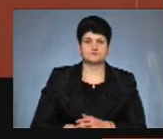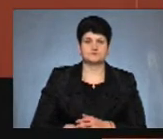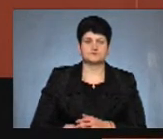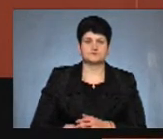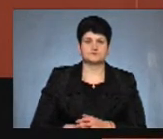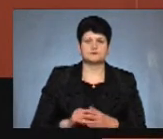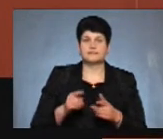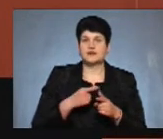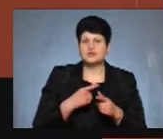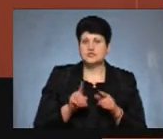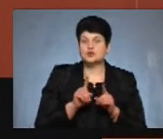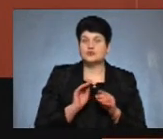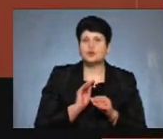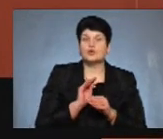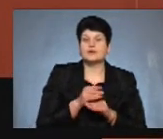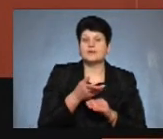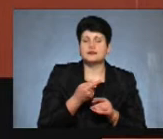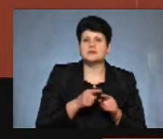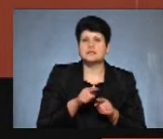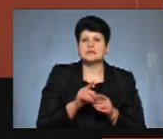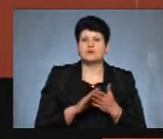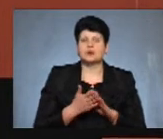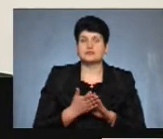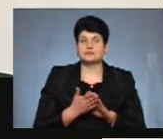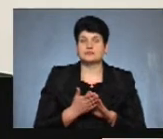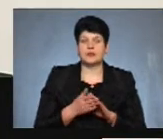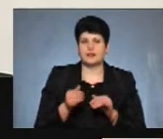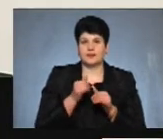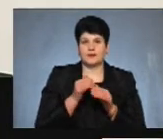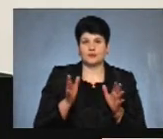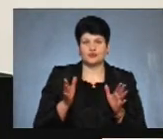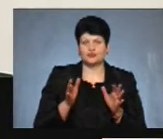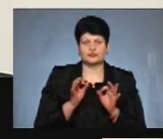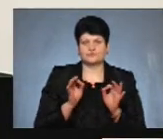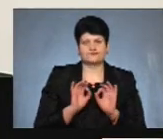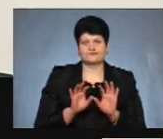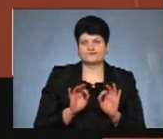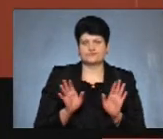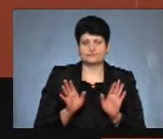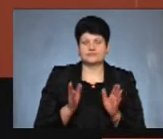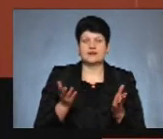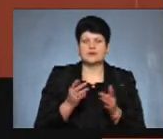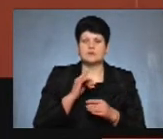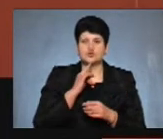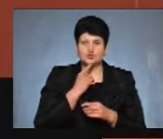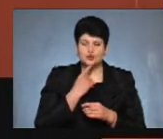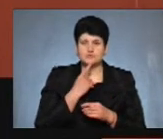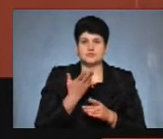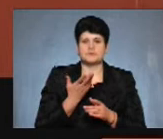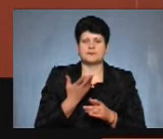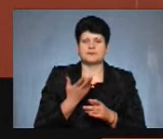Чи я вас щось додати з приводу цієї ситуації? Не можу прокоментувати. От, власне, з якими труднощами при